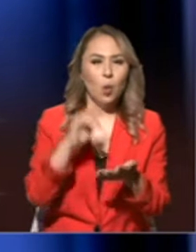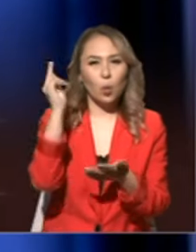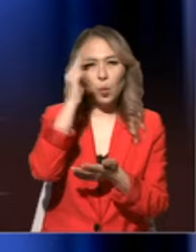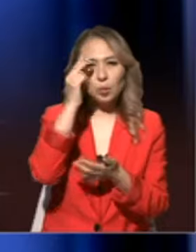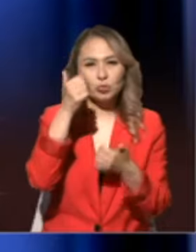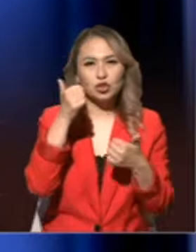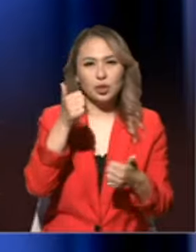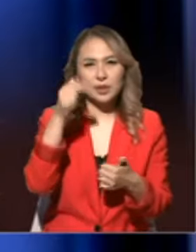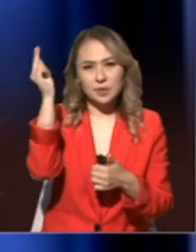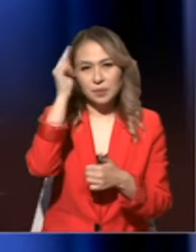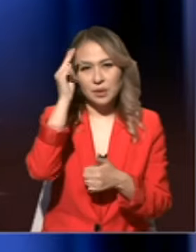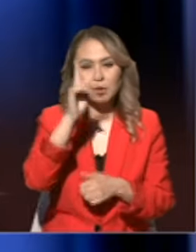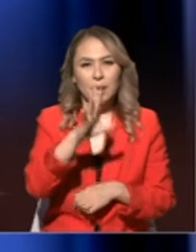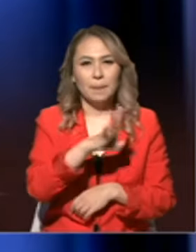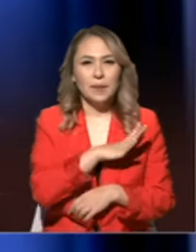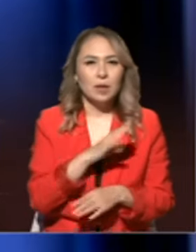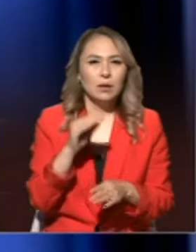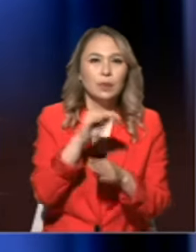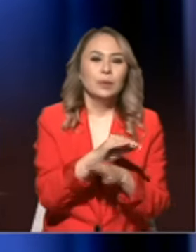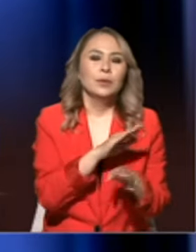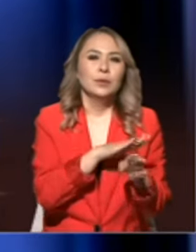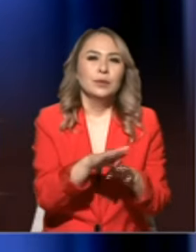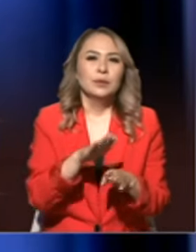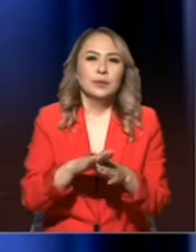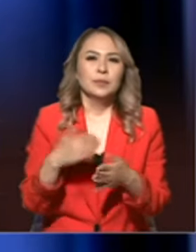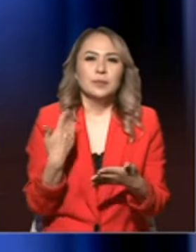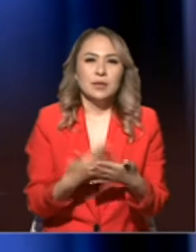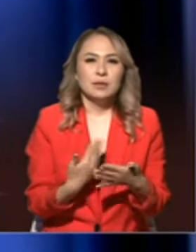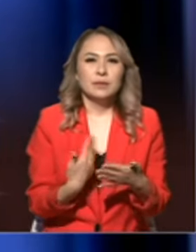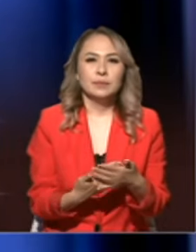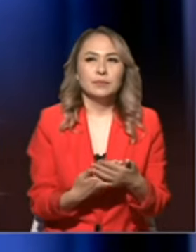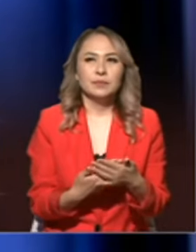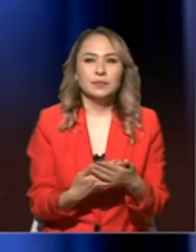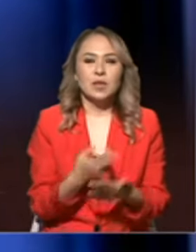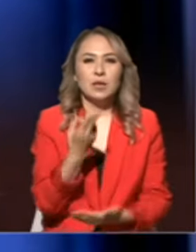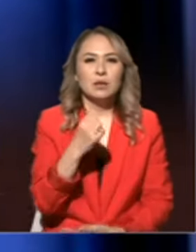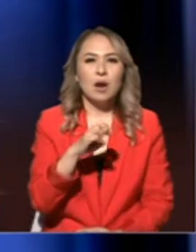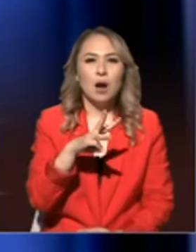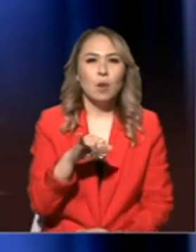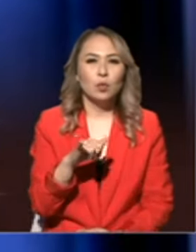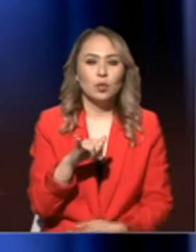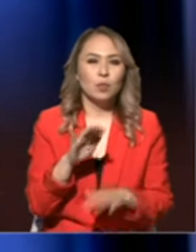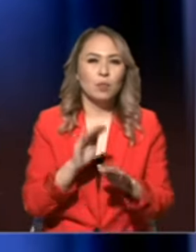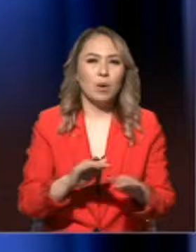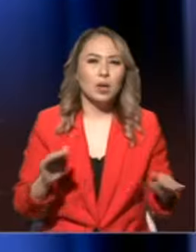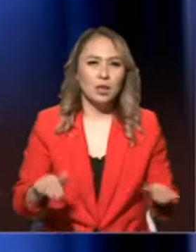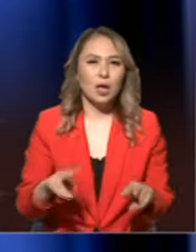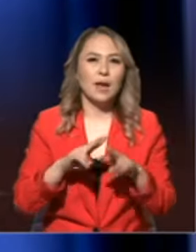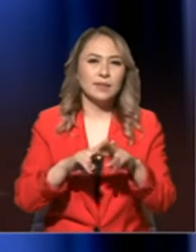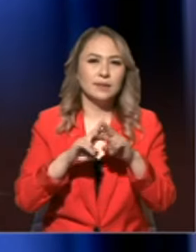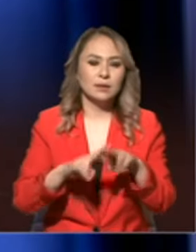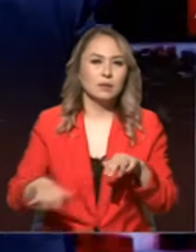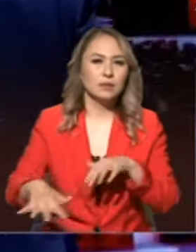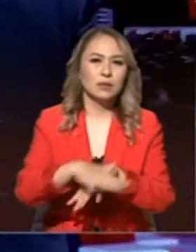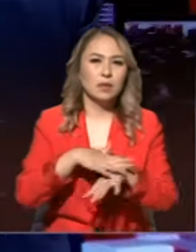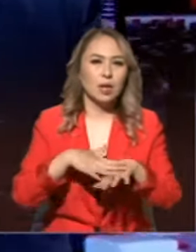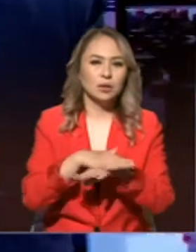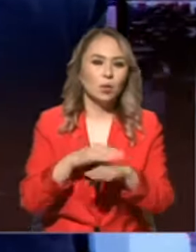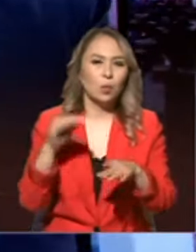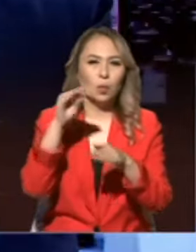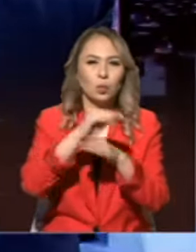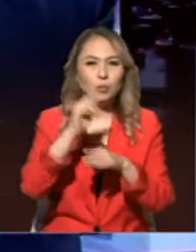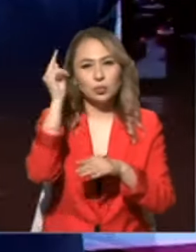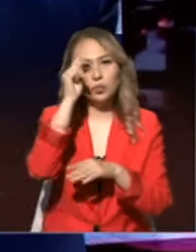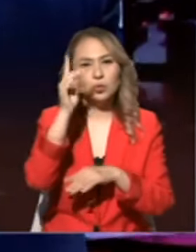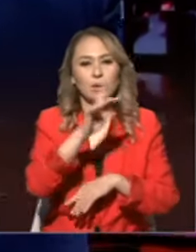жақсы білім алу үшін, қосымша білім алу үшін, мысалы қазір даму бала дейміз, Астана Алматы қалаларында балалардың қосымша білім алу